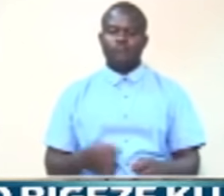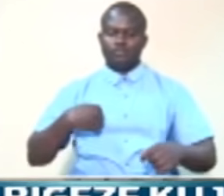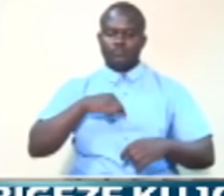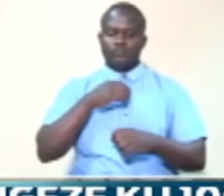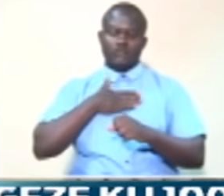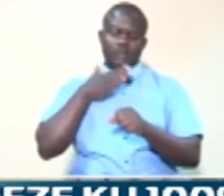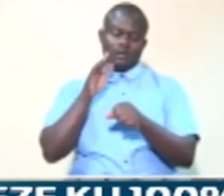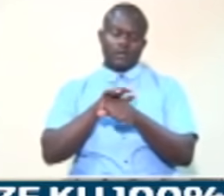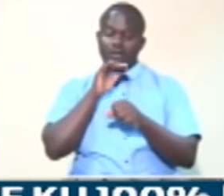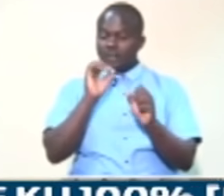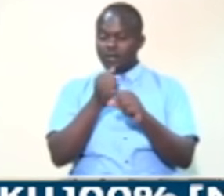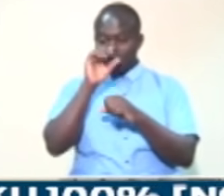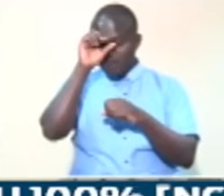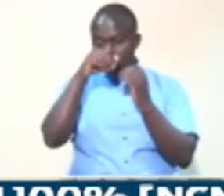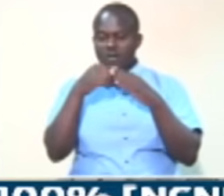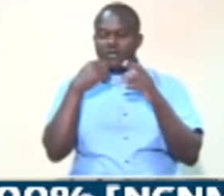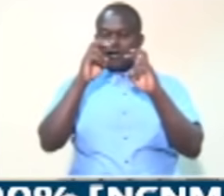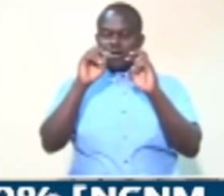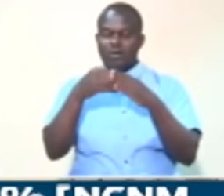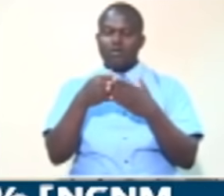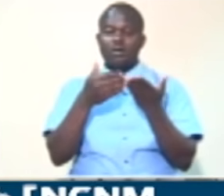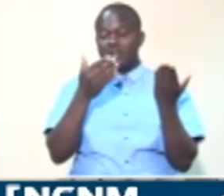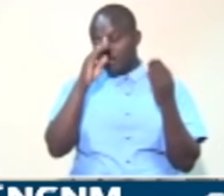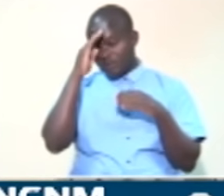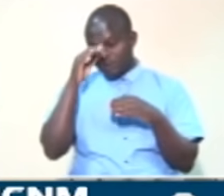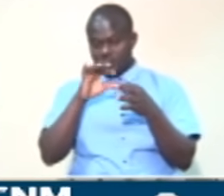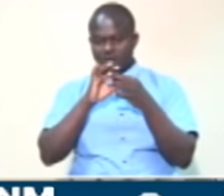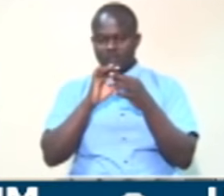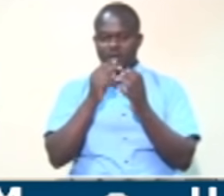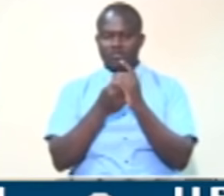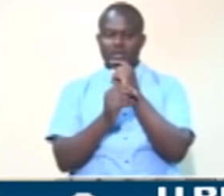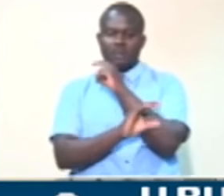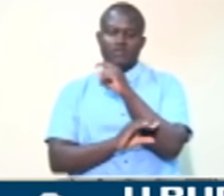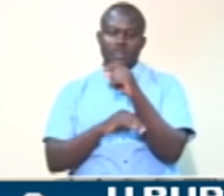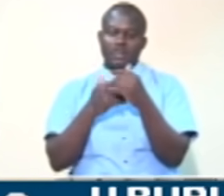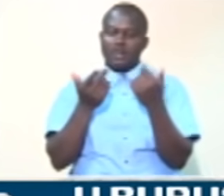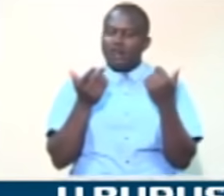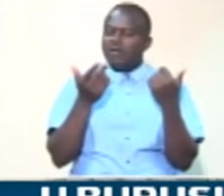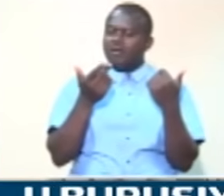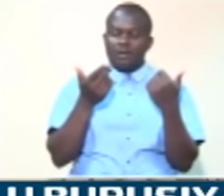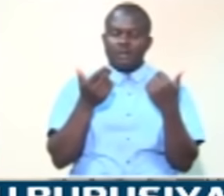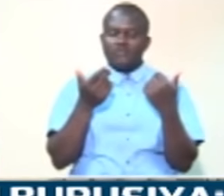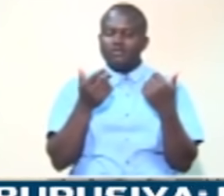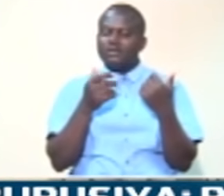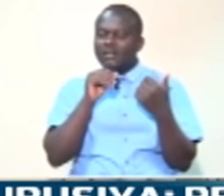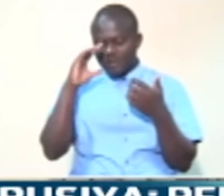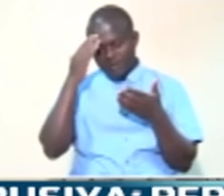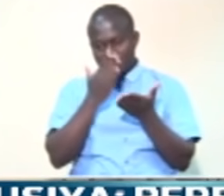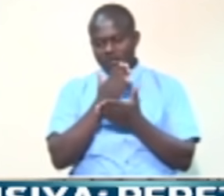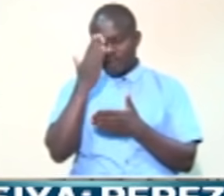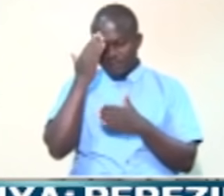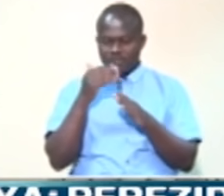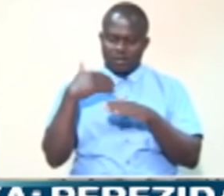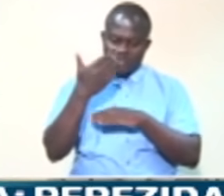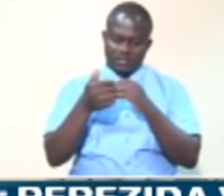ndanezerewe cyane. Sinabura kandi kuvuga ko uwaba agishidikanya ku mubano w'ibihugu byombi yaba arimo kwibeshya cyane, kuko bageze ku yindi